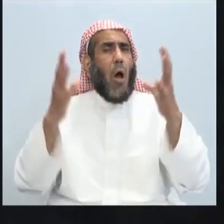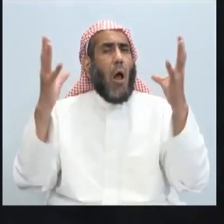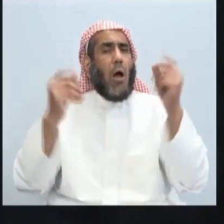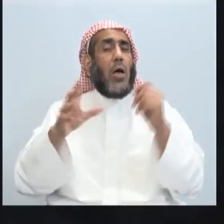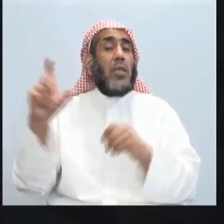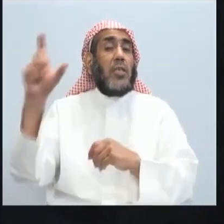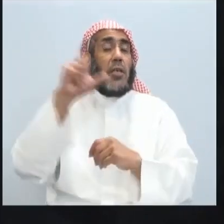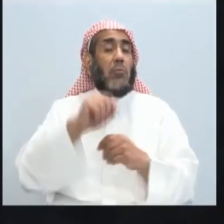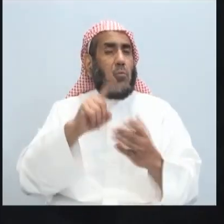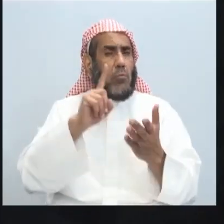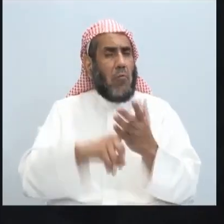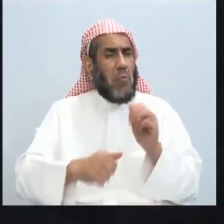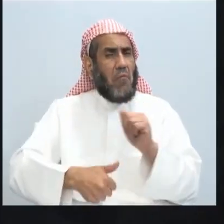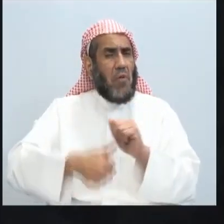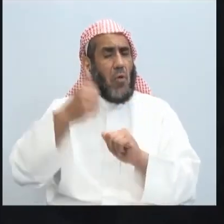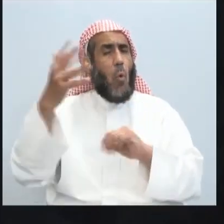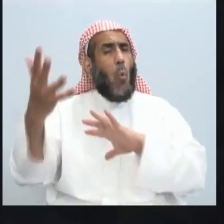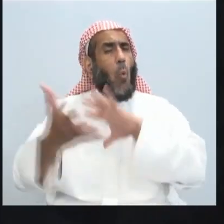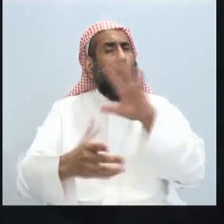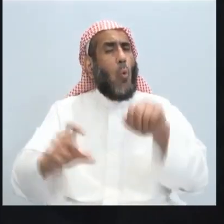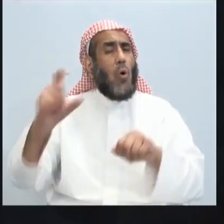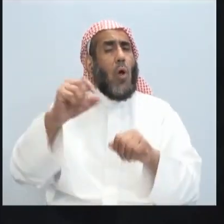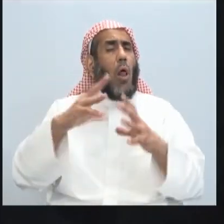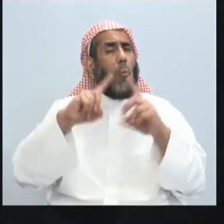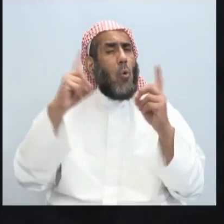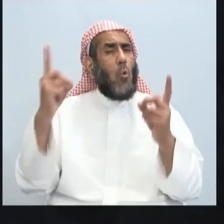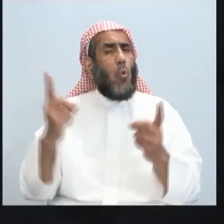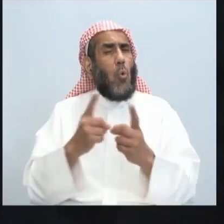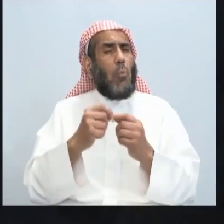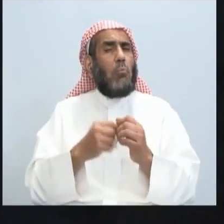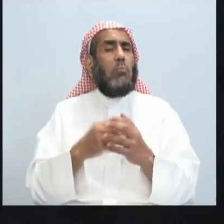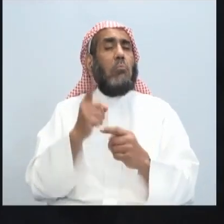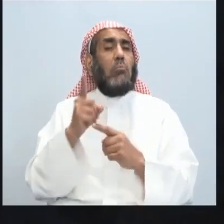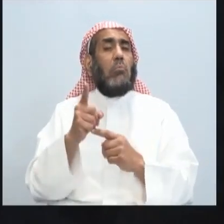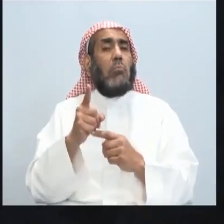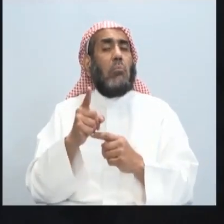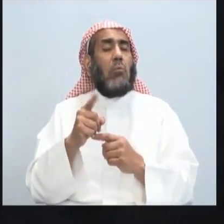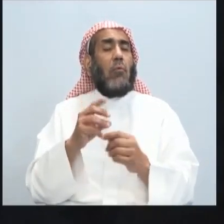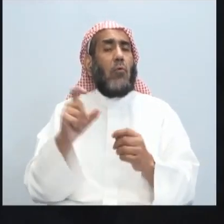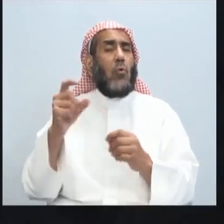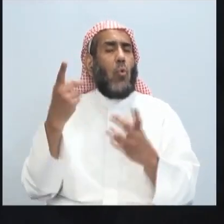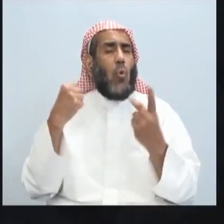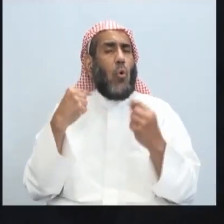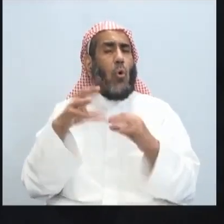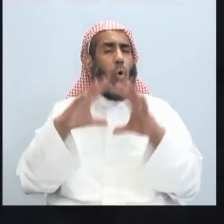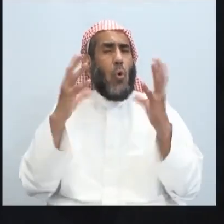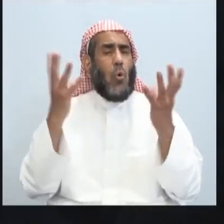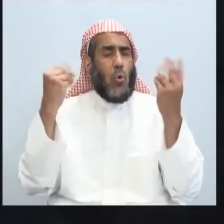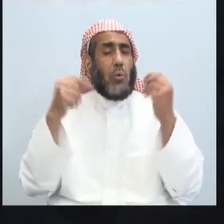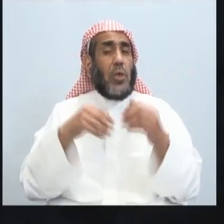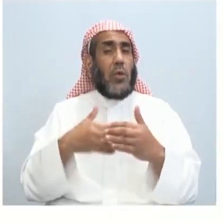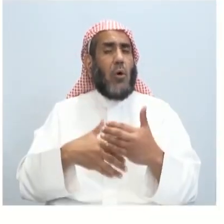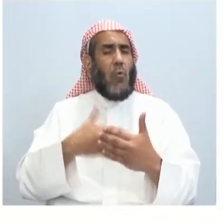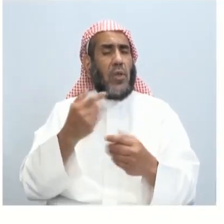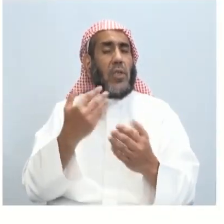اعترافي بالفضل ايضا للحضاره الاسلاميه في اغلب العلوم منفضل الحضاره الاسلاميه كذلك في في العلوم التي نشات